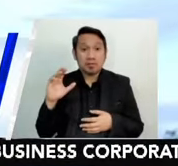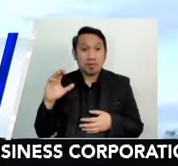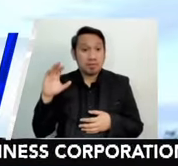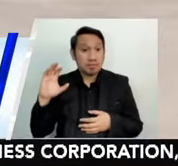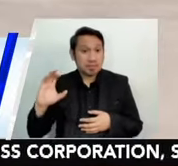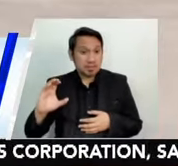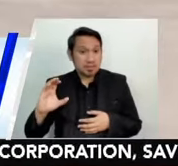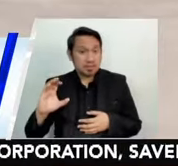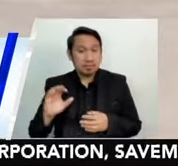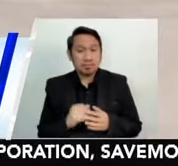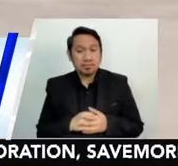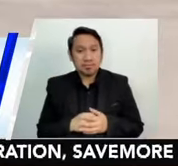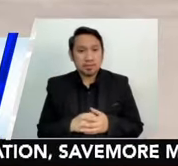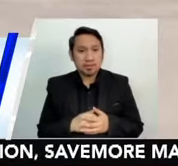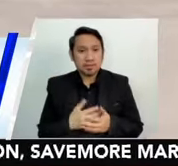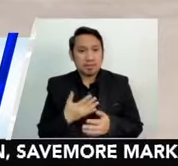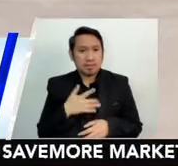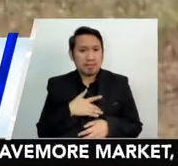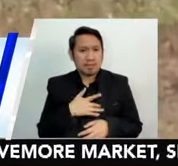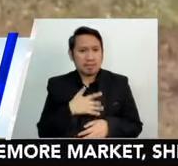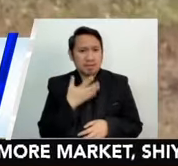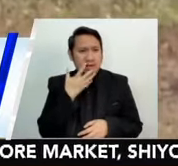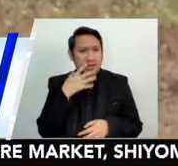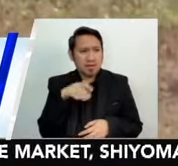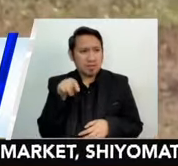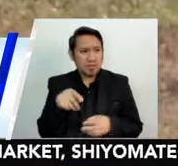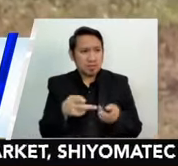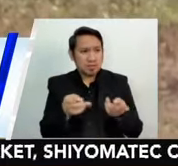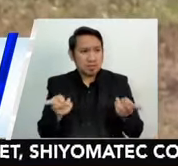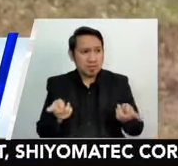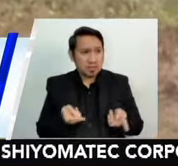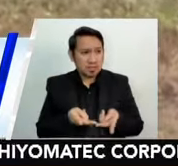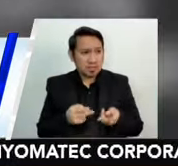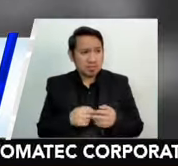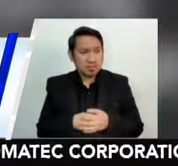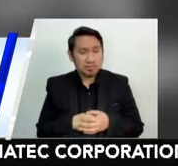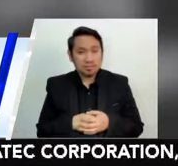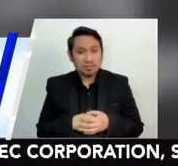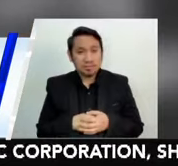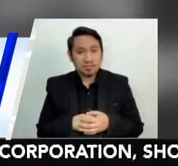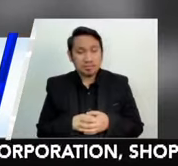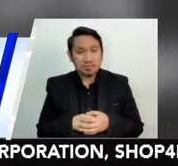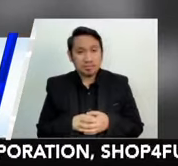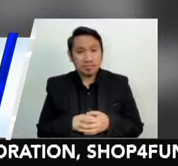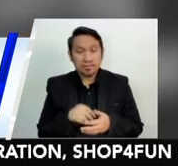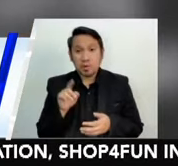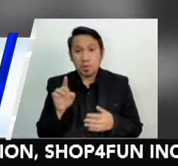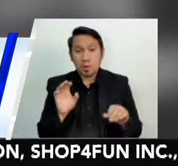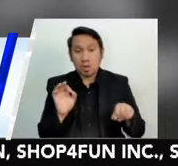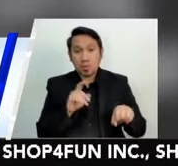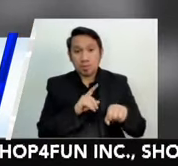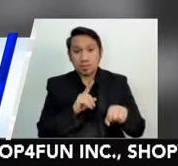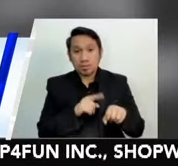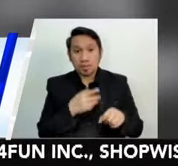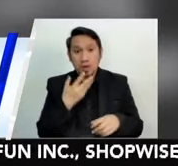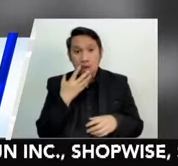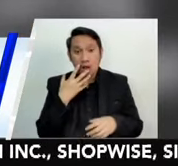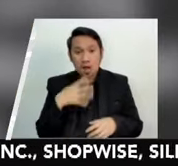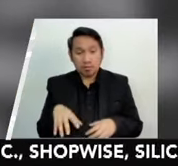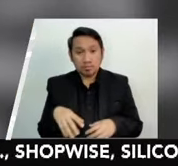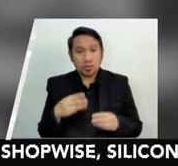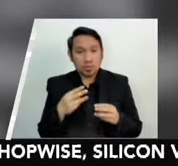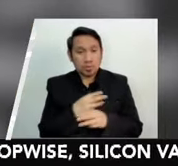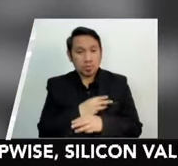o damang init sa lugar. Payo ng Department of Health, iwasang lumabas sa mga oras na matindi ang init. Uminom ng sapat na